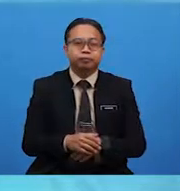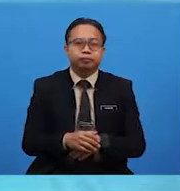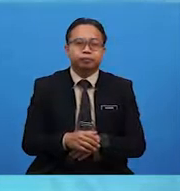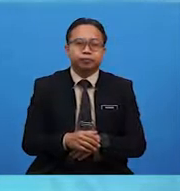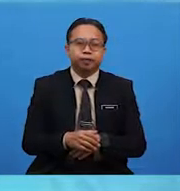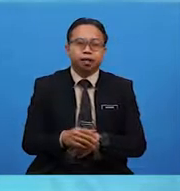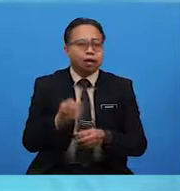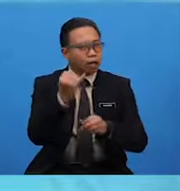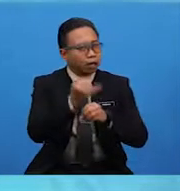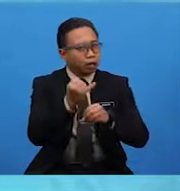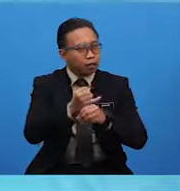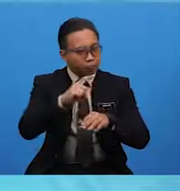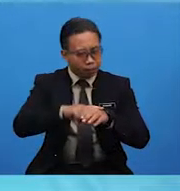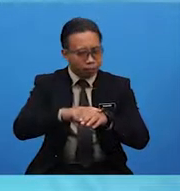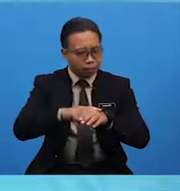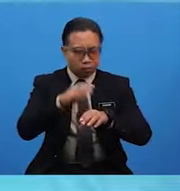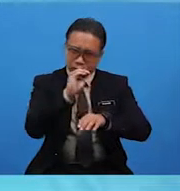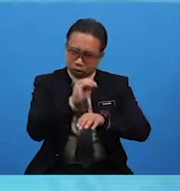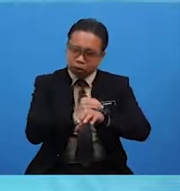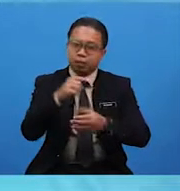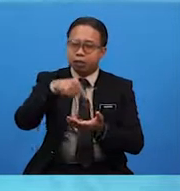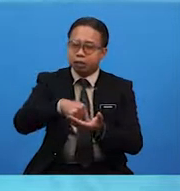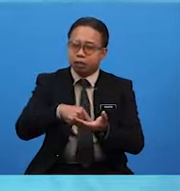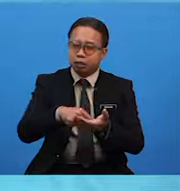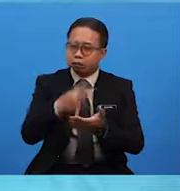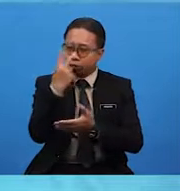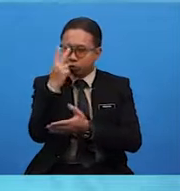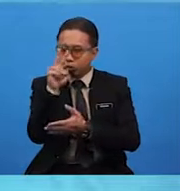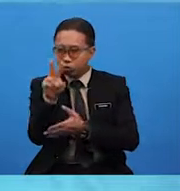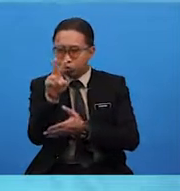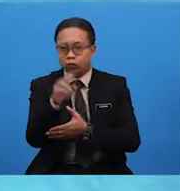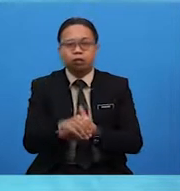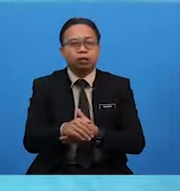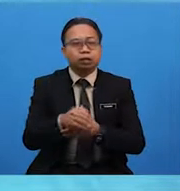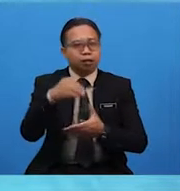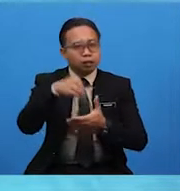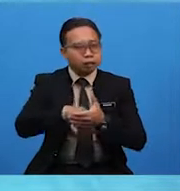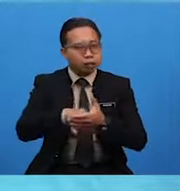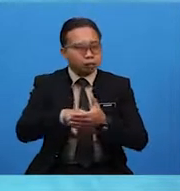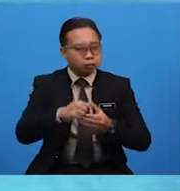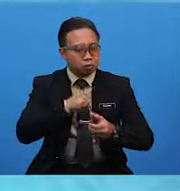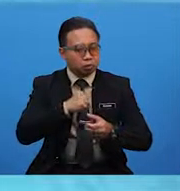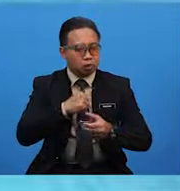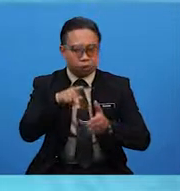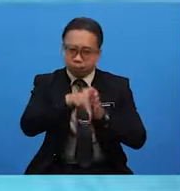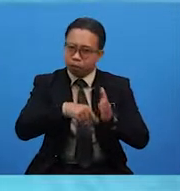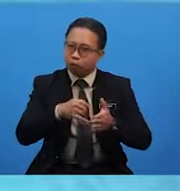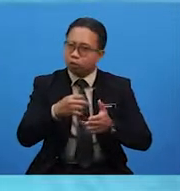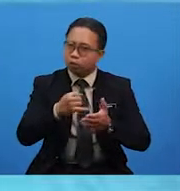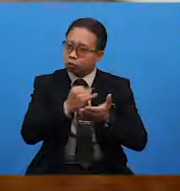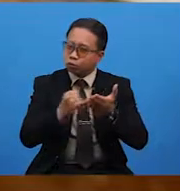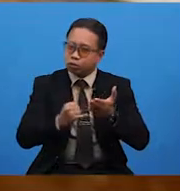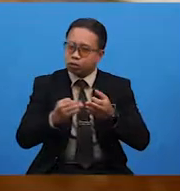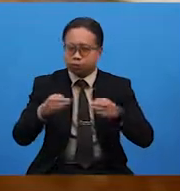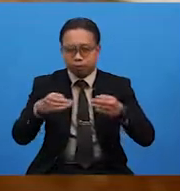karya-karya pada zaman robertson memaparkan penerokaan infuse dalaman pelukis dan bersifat bebas